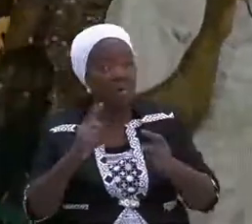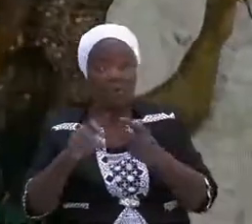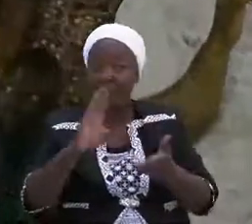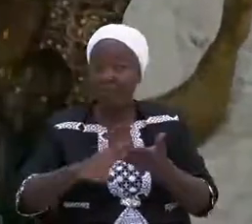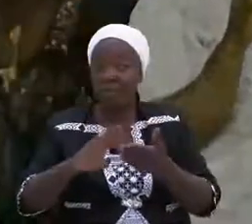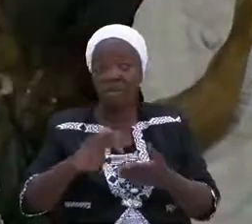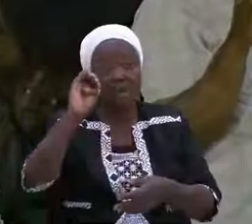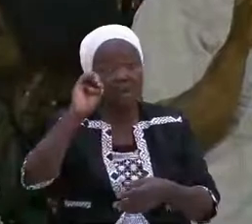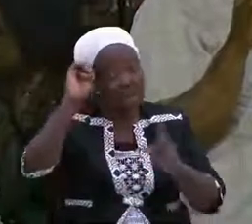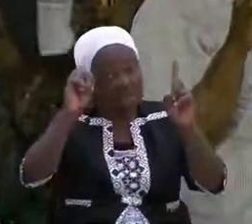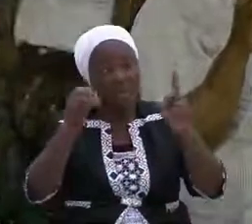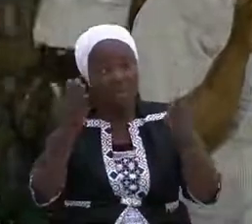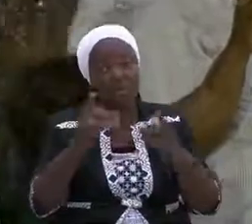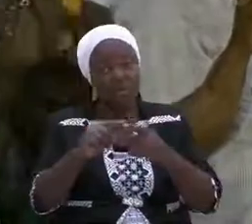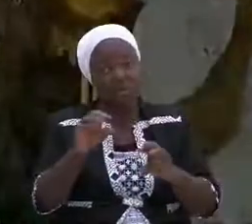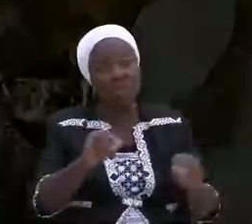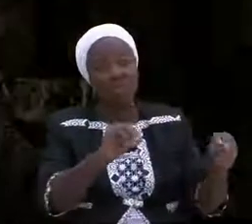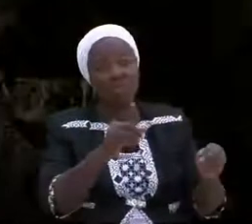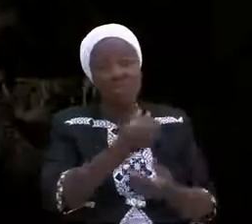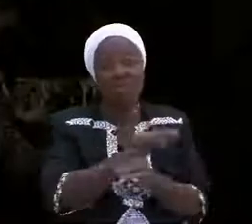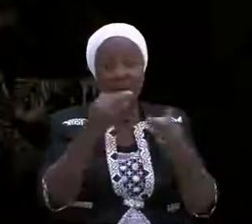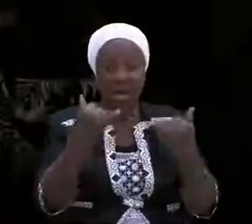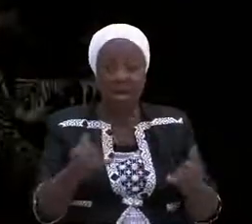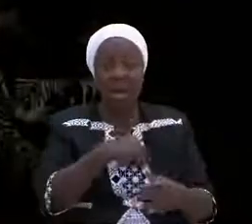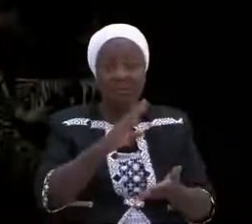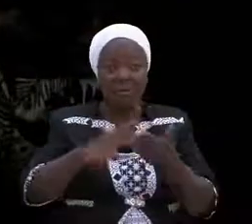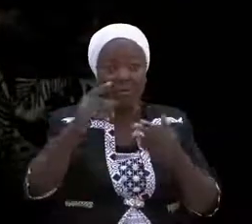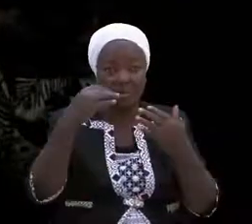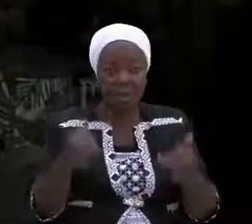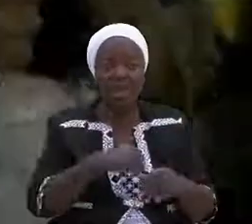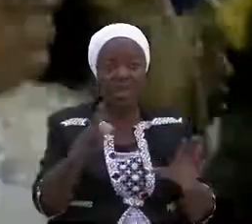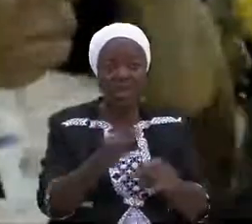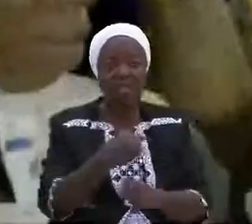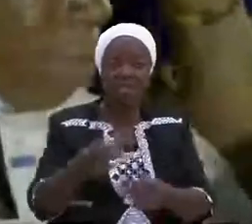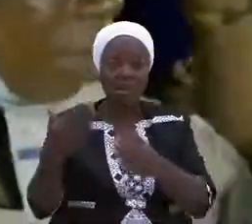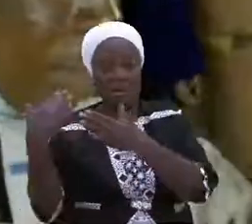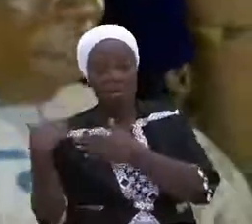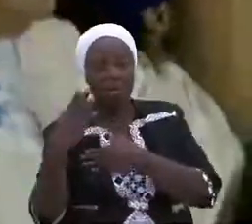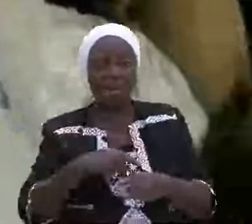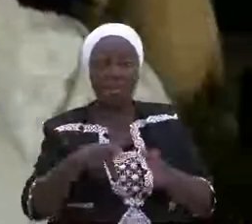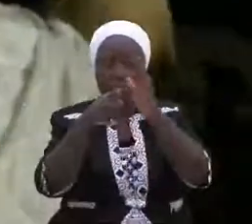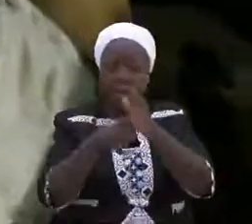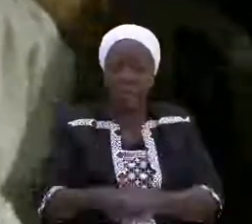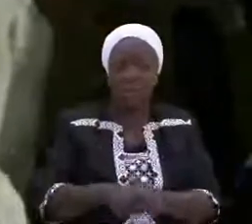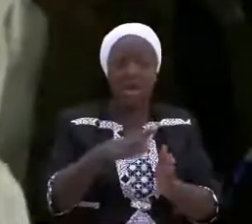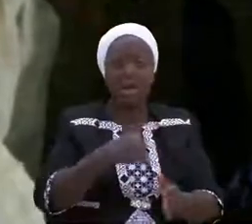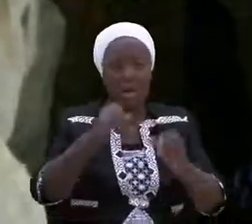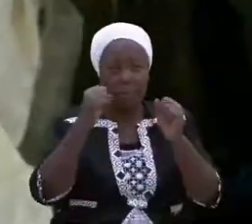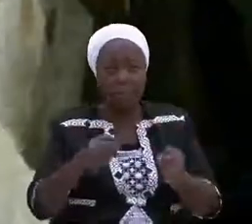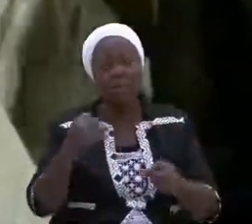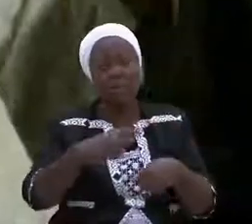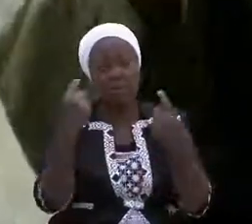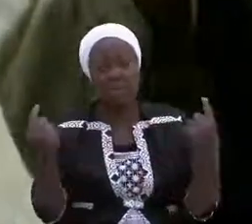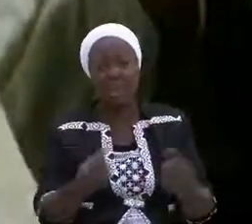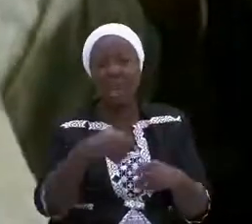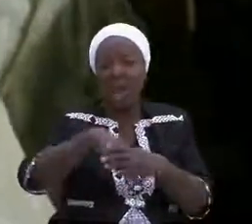te pardonner maintenant. Et il veut t'affranchir et ôter le fardeau et la pression et le pouvoir du